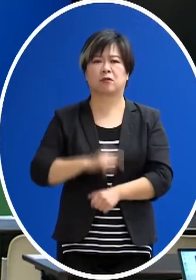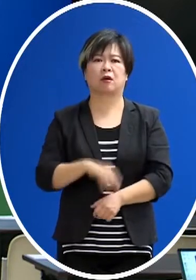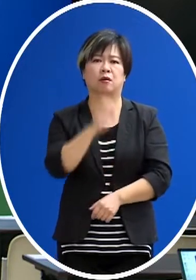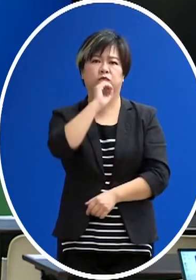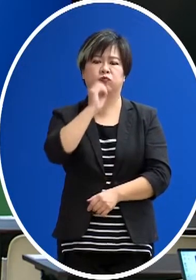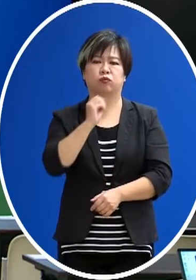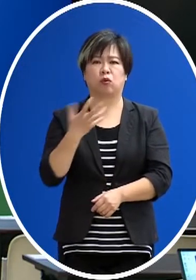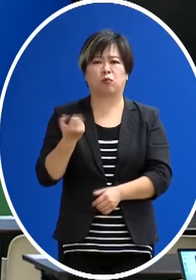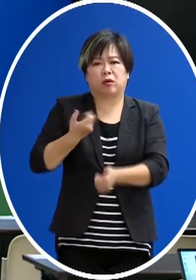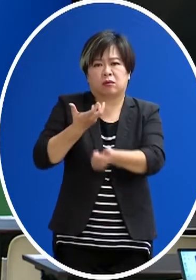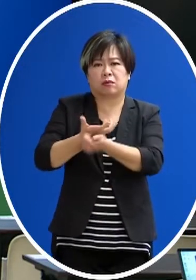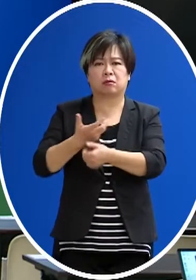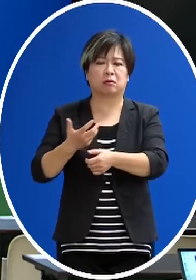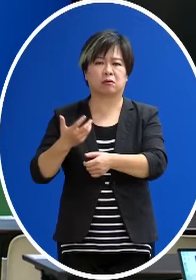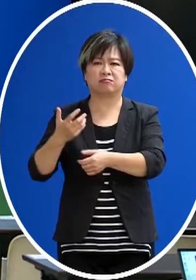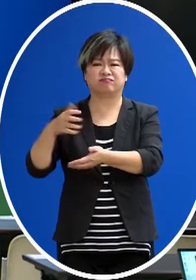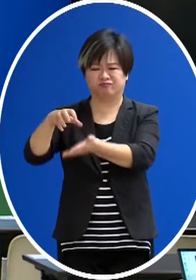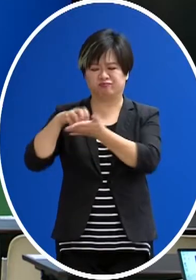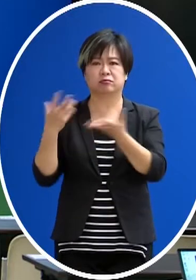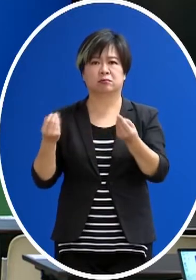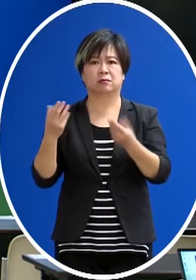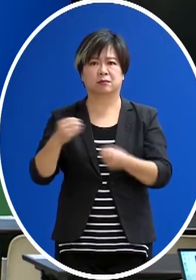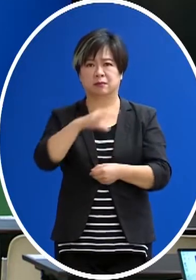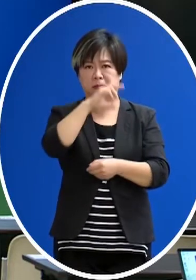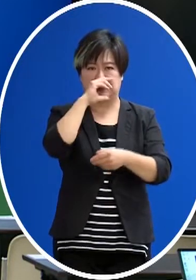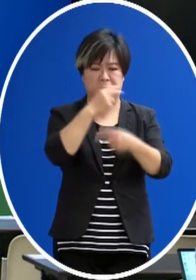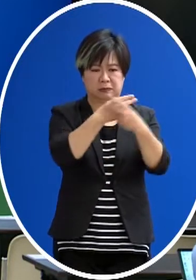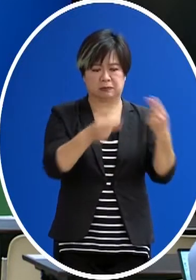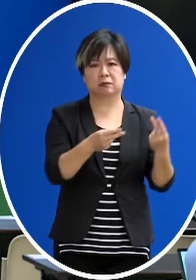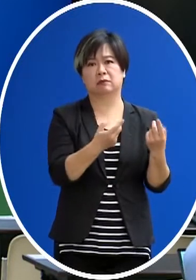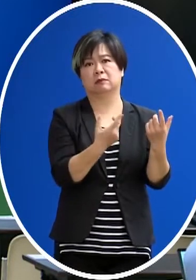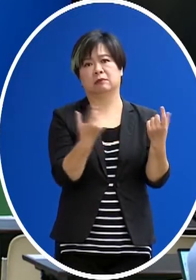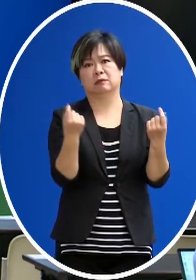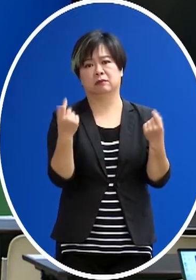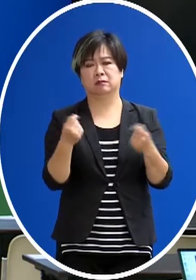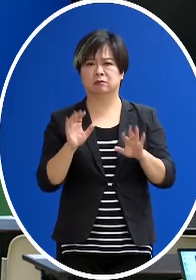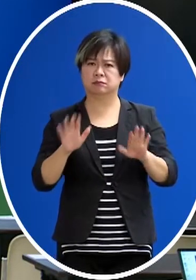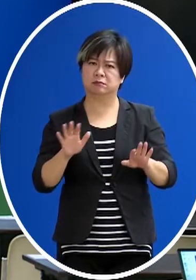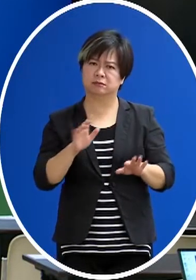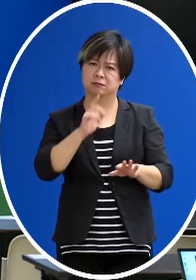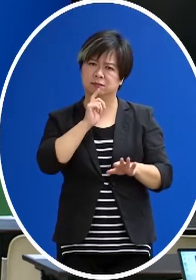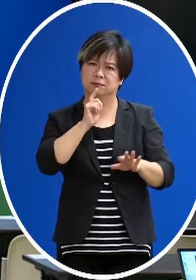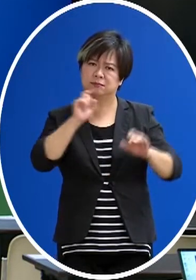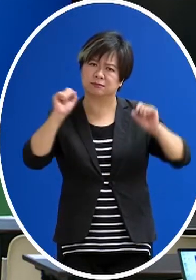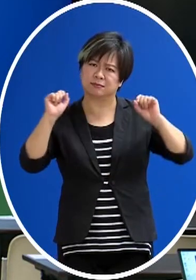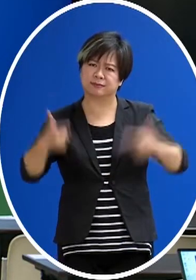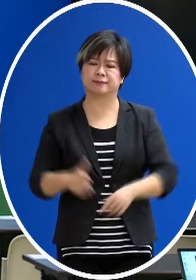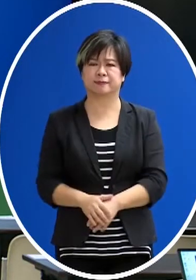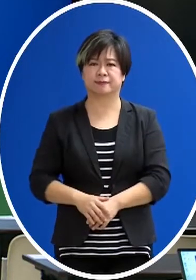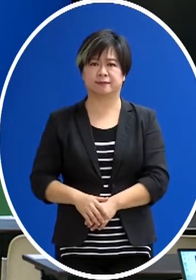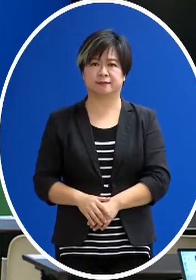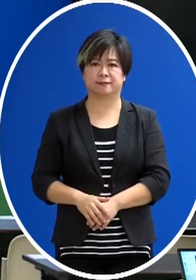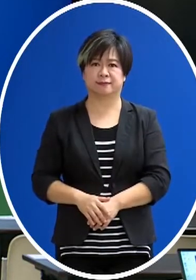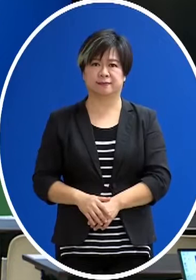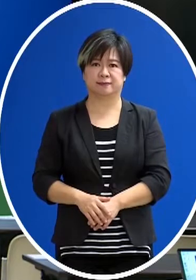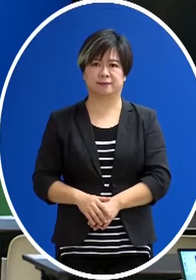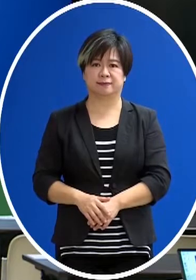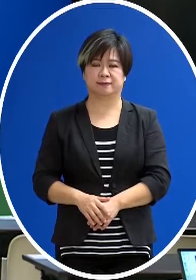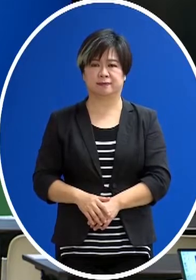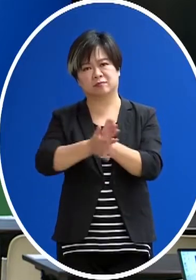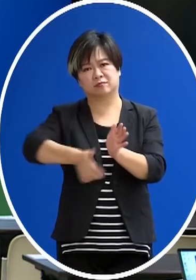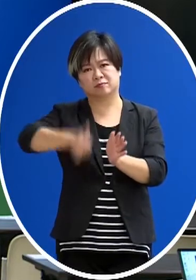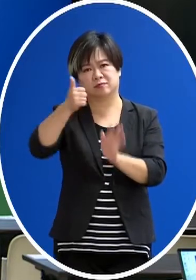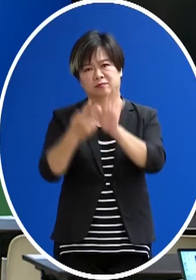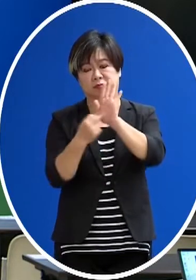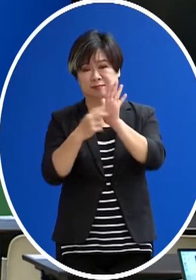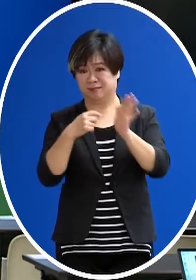权文件，跟雅各城是一样的。那现在又提出，那中为什么会有差异？第二个是， 那要请那个庄副